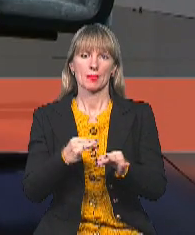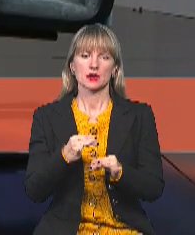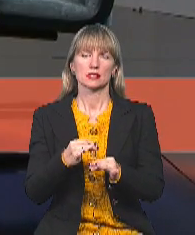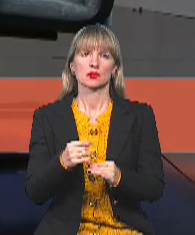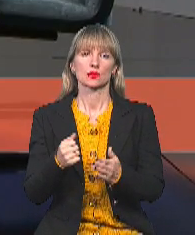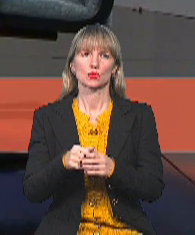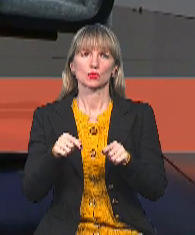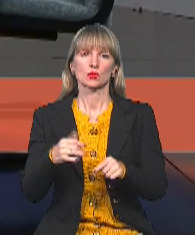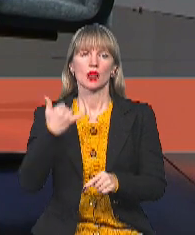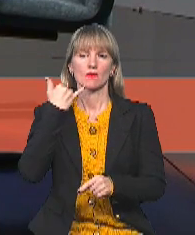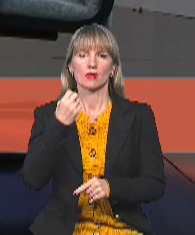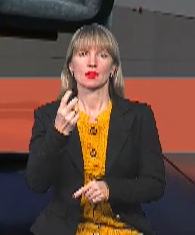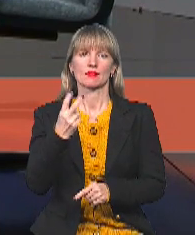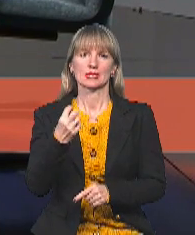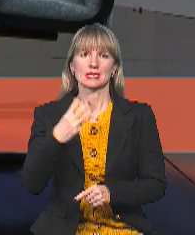до студії за телефоном